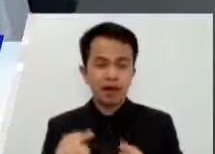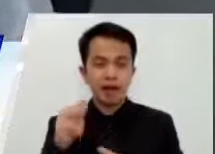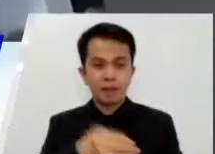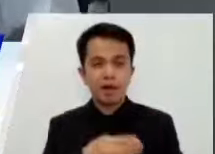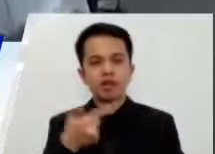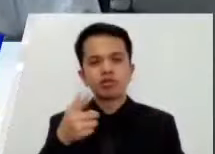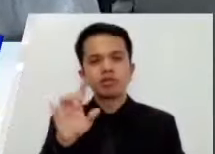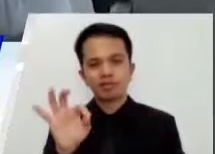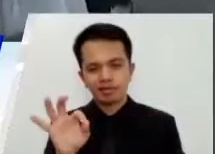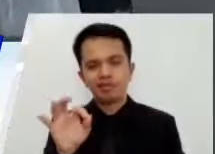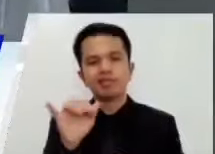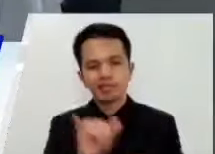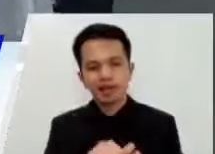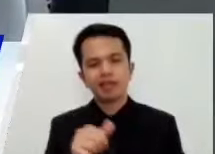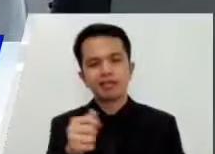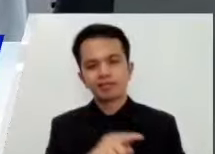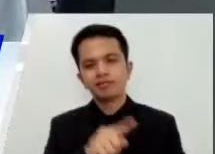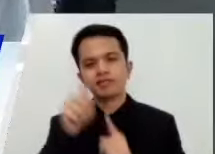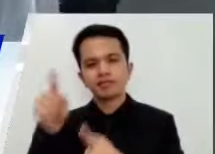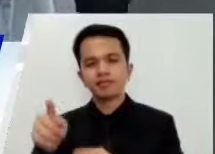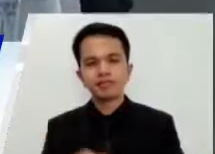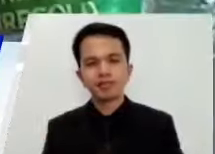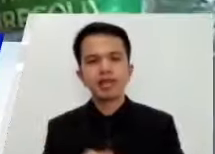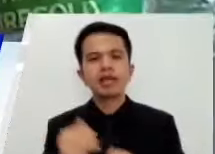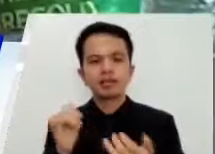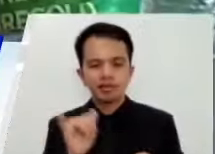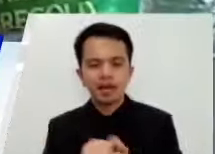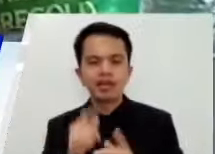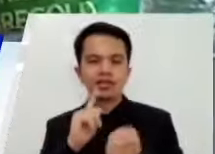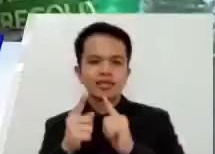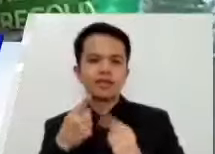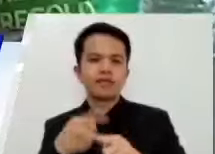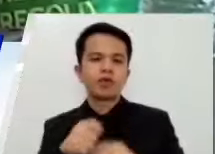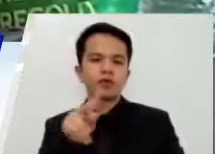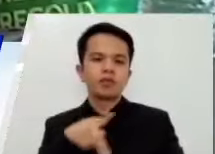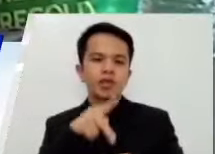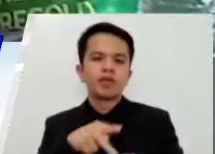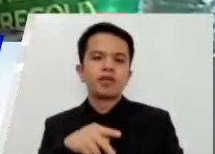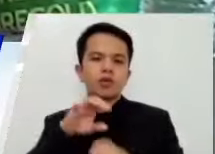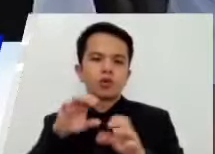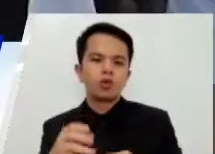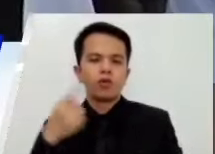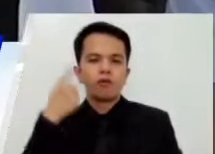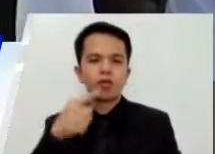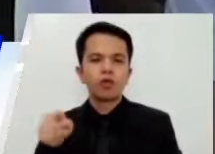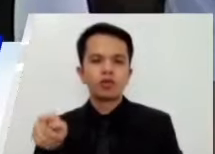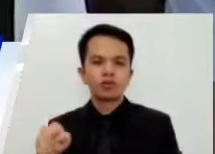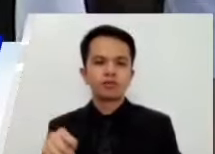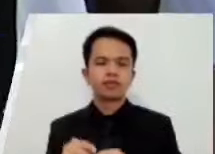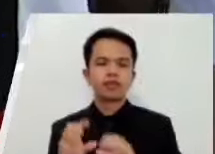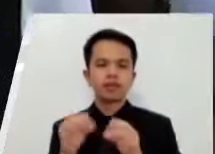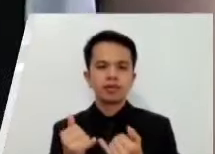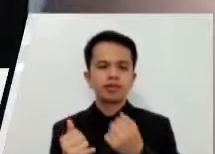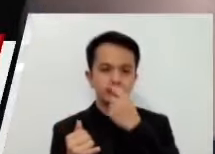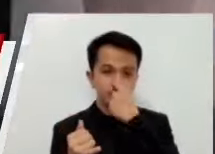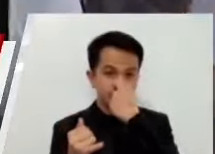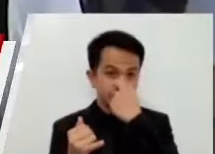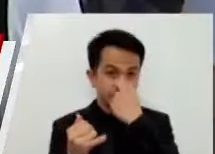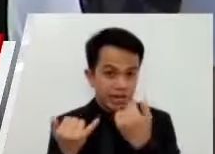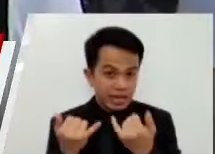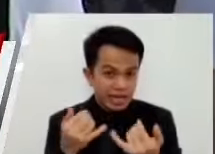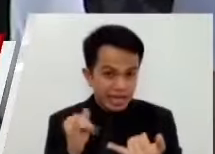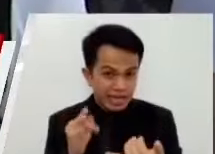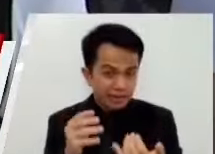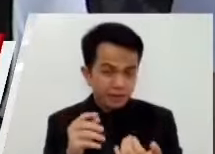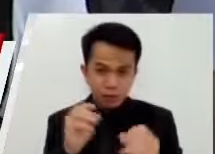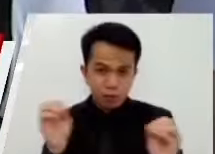biyahe ayon sa pakikipag-ugnayan ng Philippine Ports Authority sa shipping company. Ngayon, kung talagang wala namang option, baka